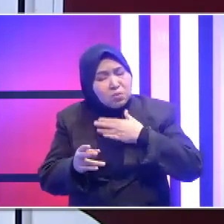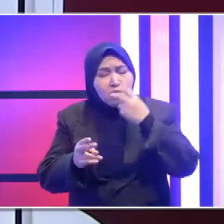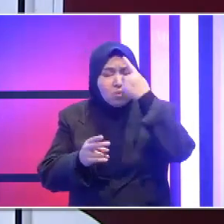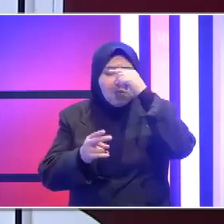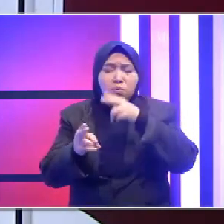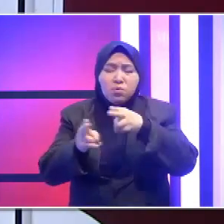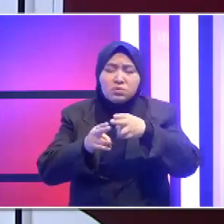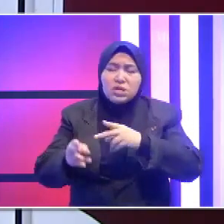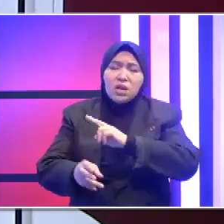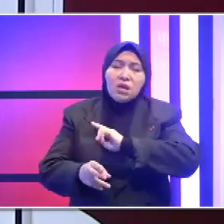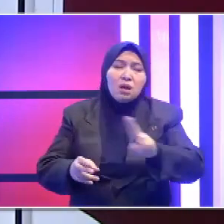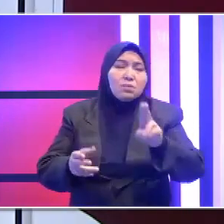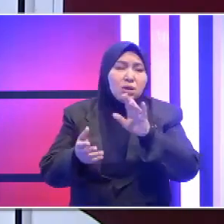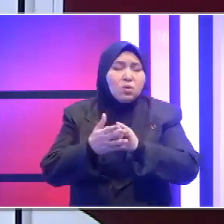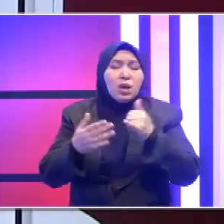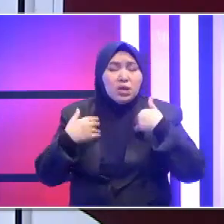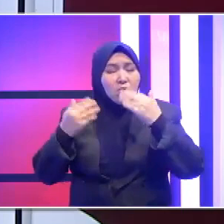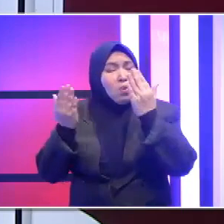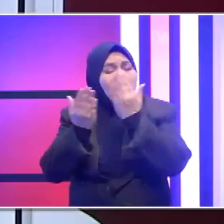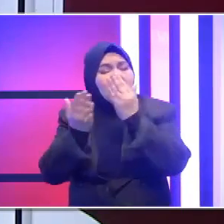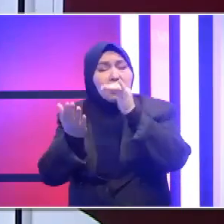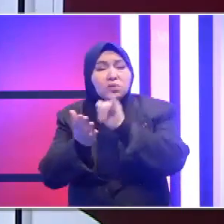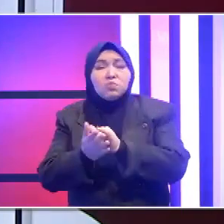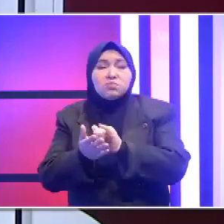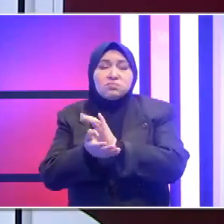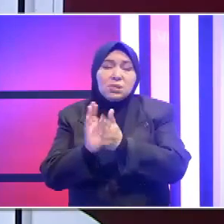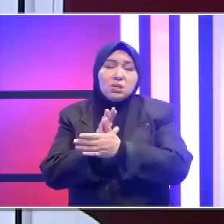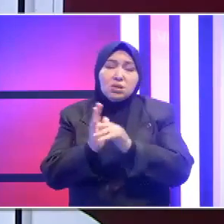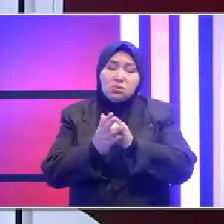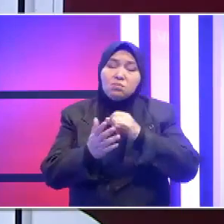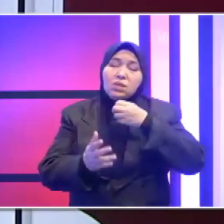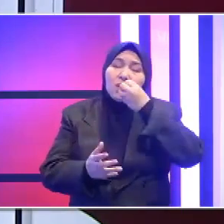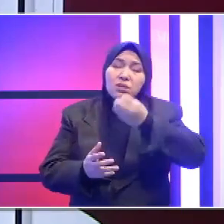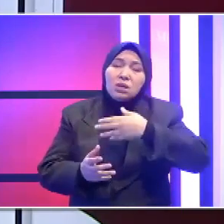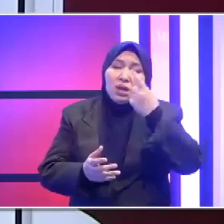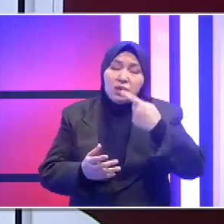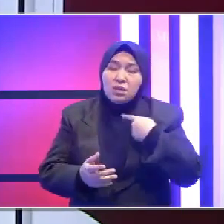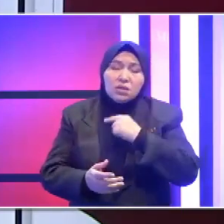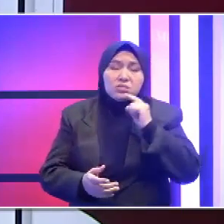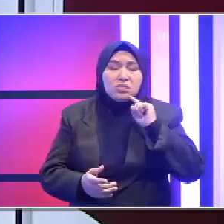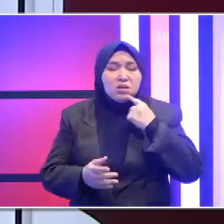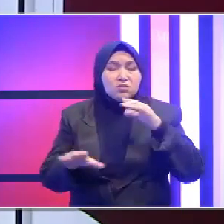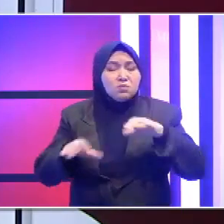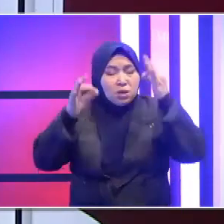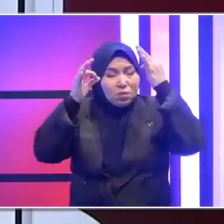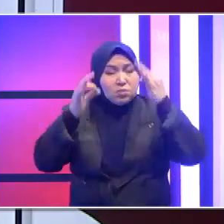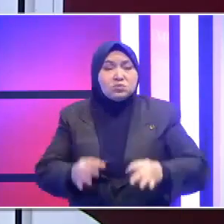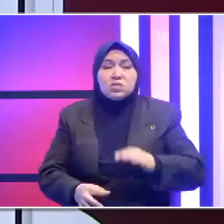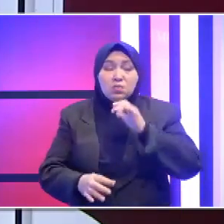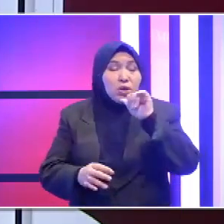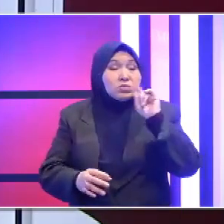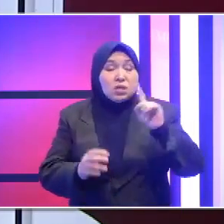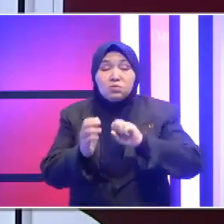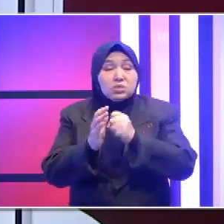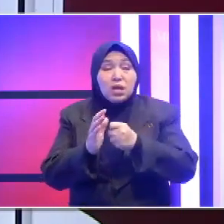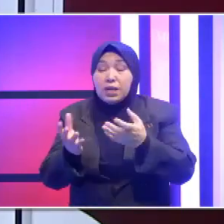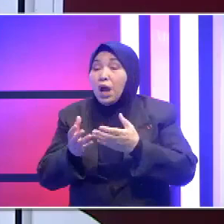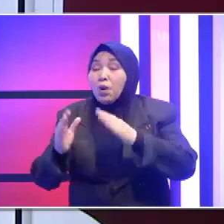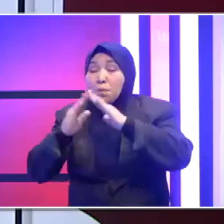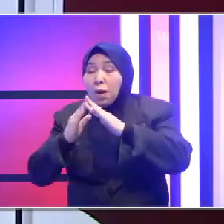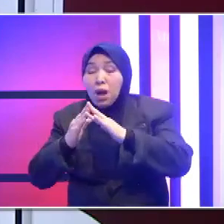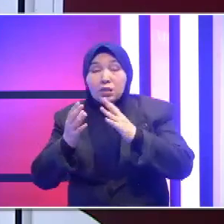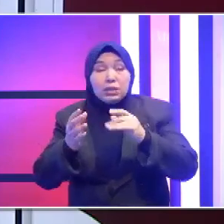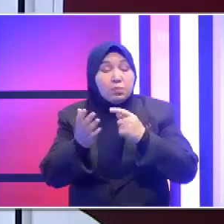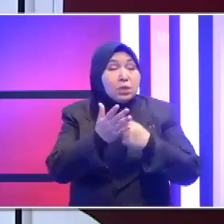urusan Agamaku untuk Hj berdoanya itu it Hai menyatukan kita serius dalam membuat putusan bukan dalam 12 Saat sajna Um ah